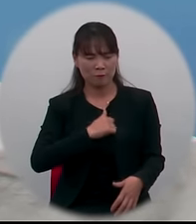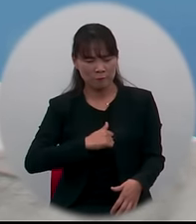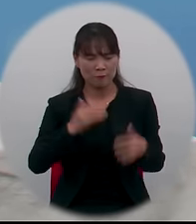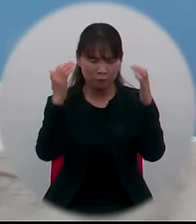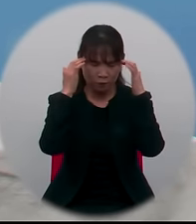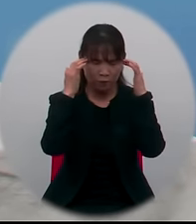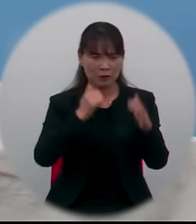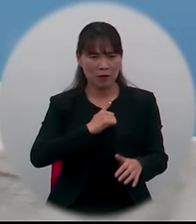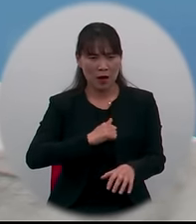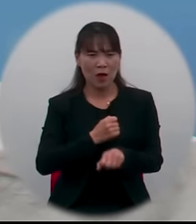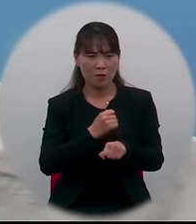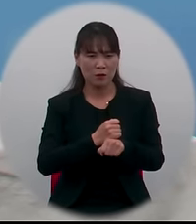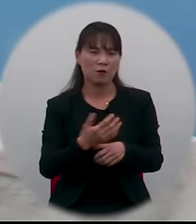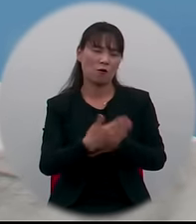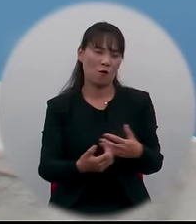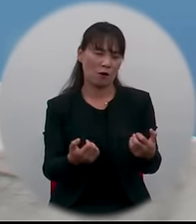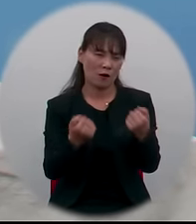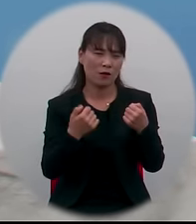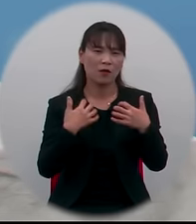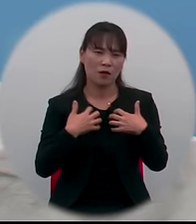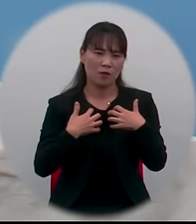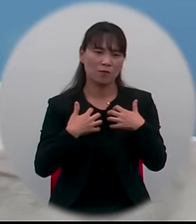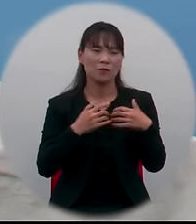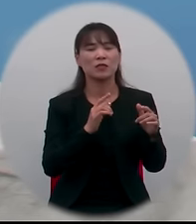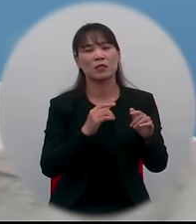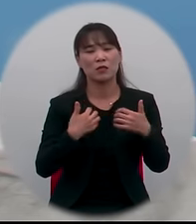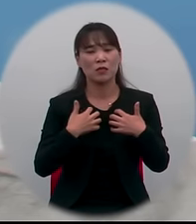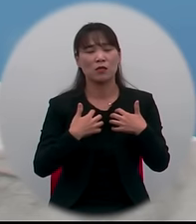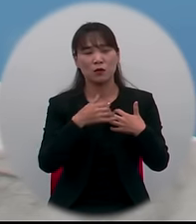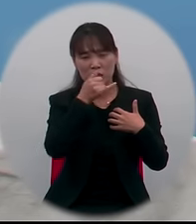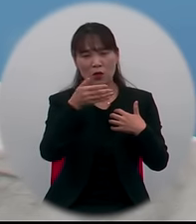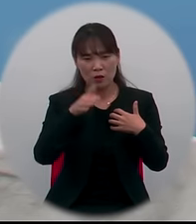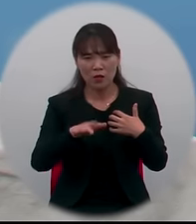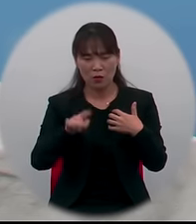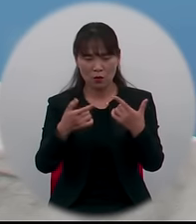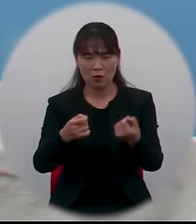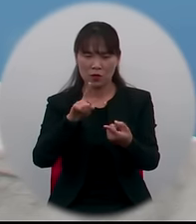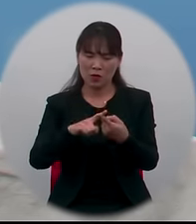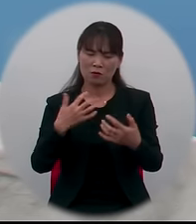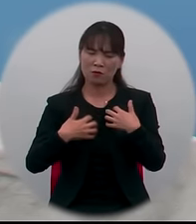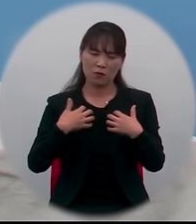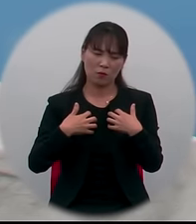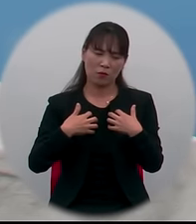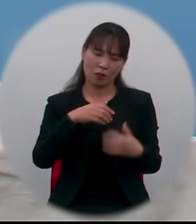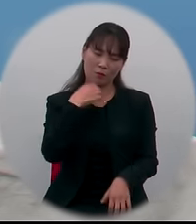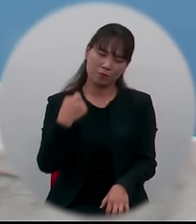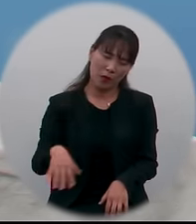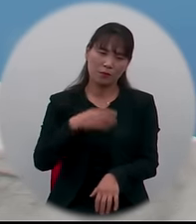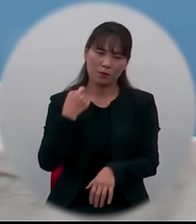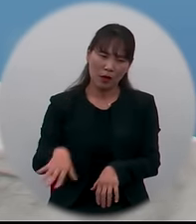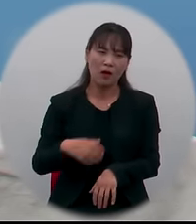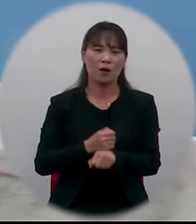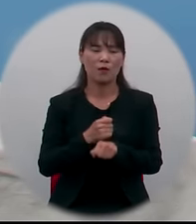근데이 모든 노력들을 할 필요가 없고 해도 재미를 못 느끼게 됩니다 근데 그 과정을 뛰어넘어서 그다음